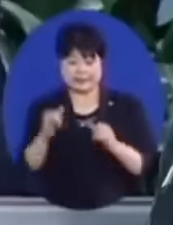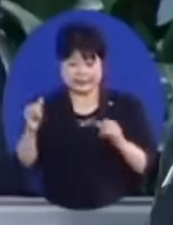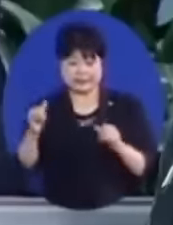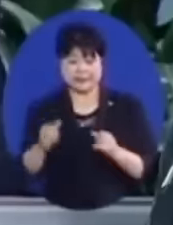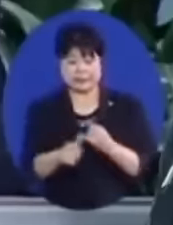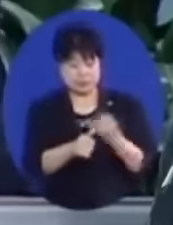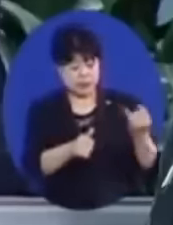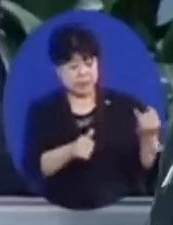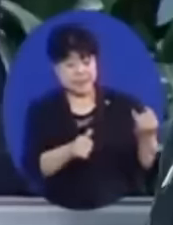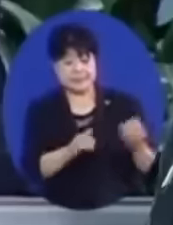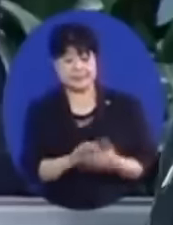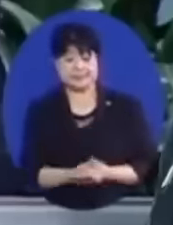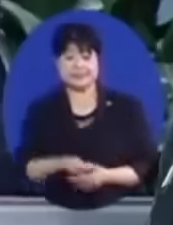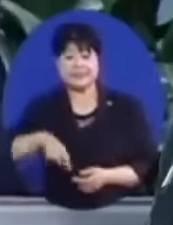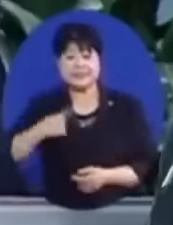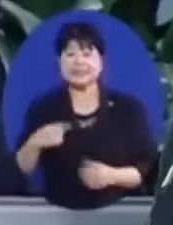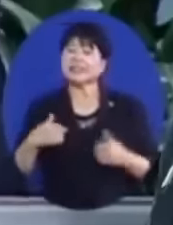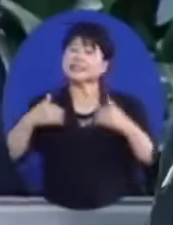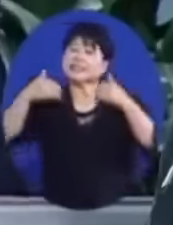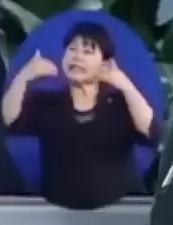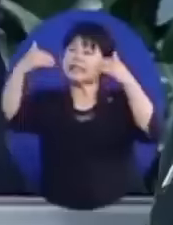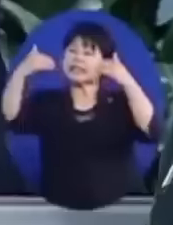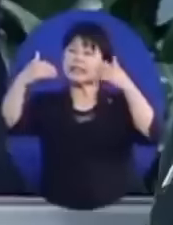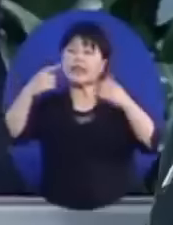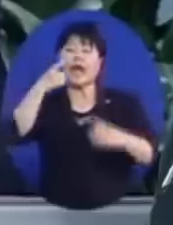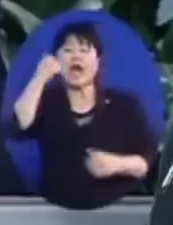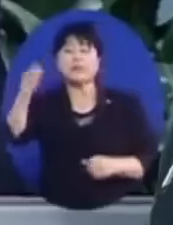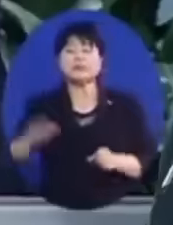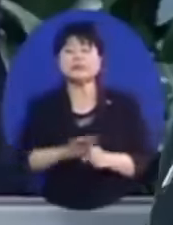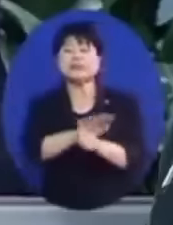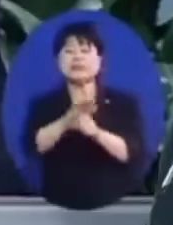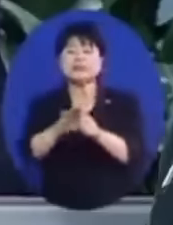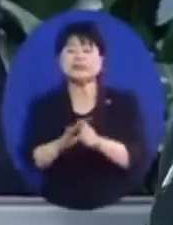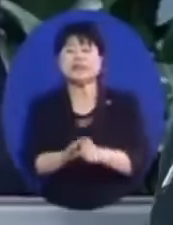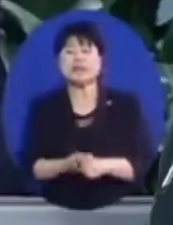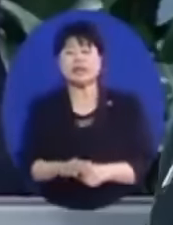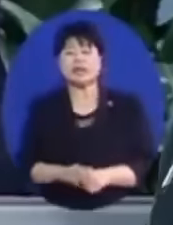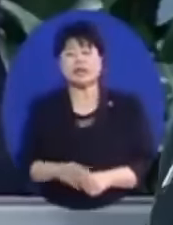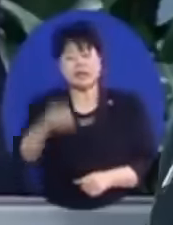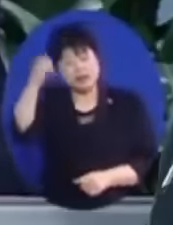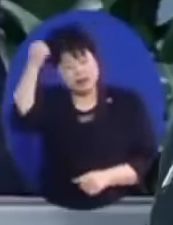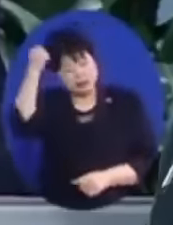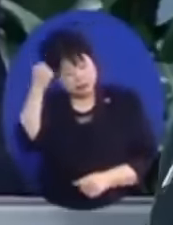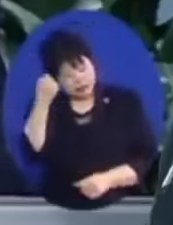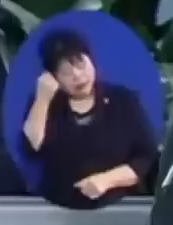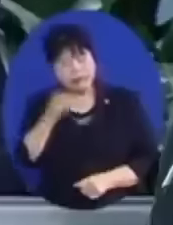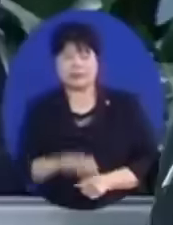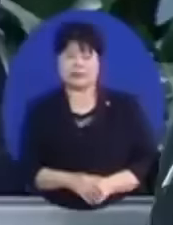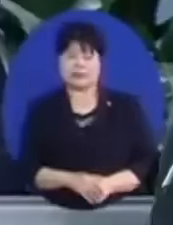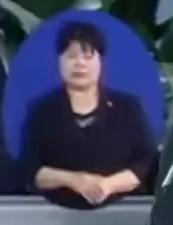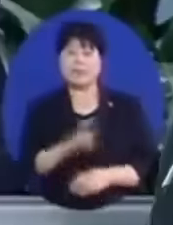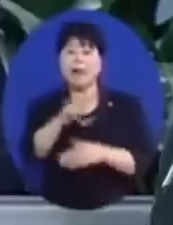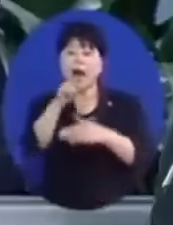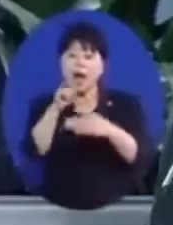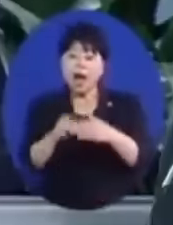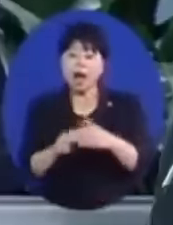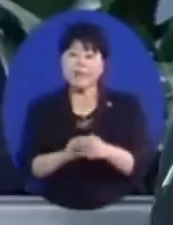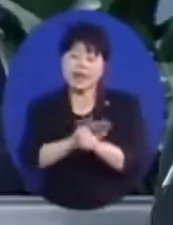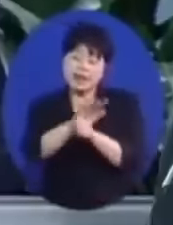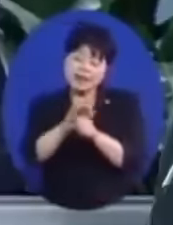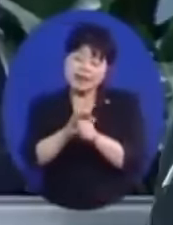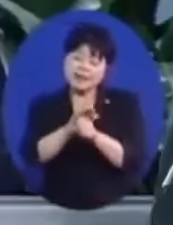한 부인이 자기가 자랄 때 아버지의 사랑을 결코 잊을 수가 없어서 그 마음속에 그